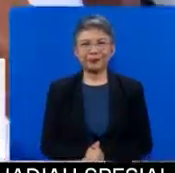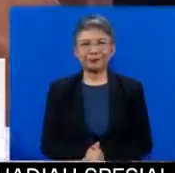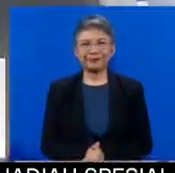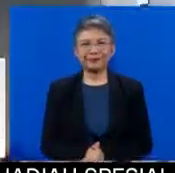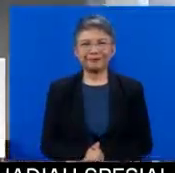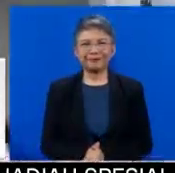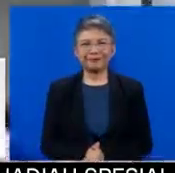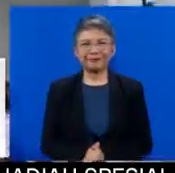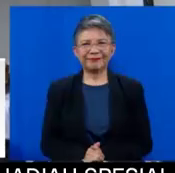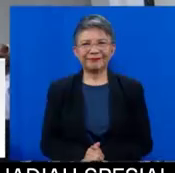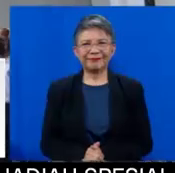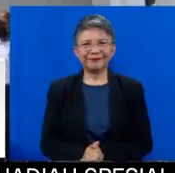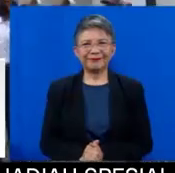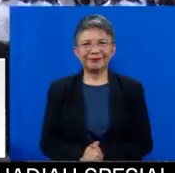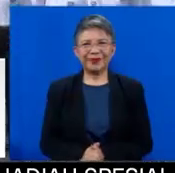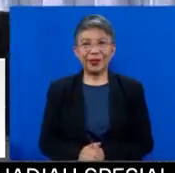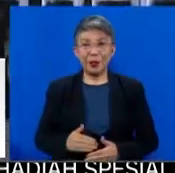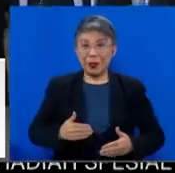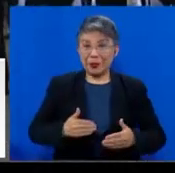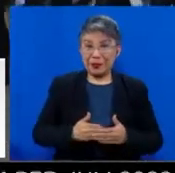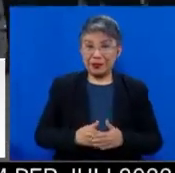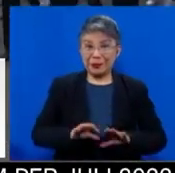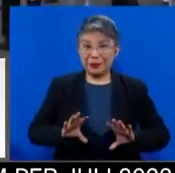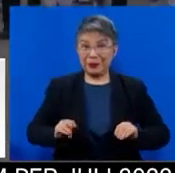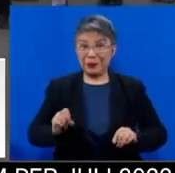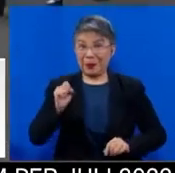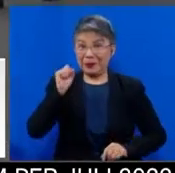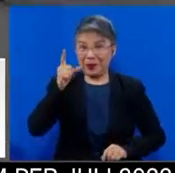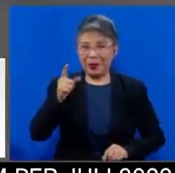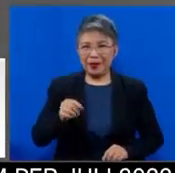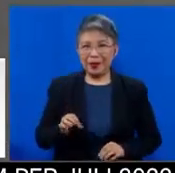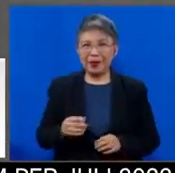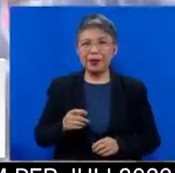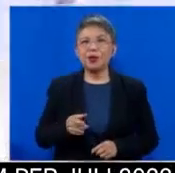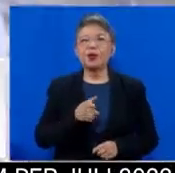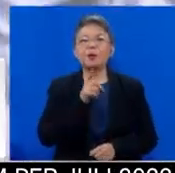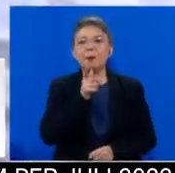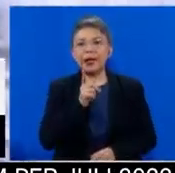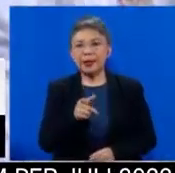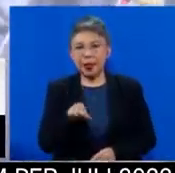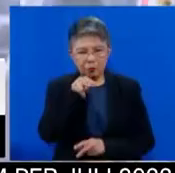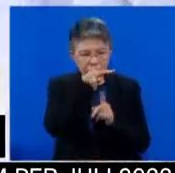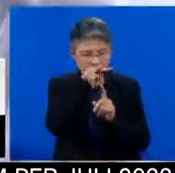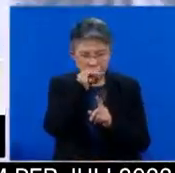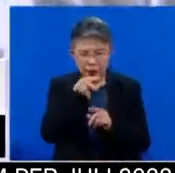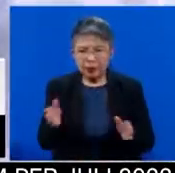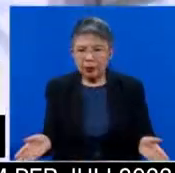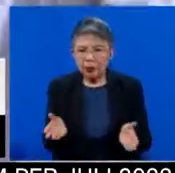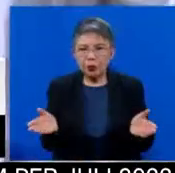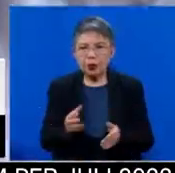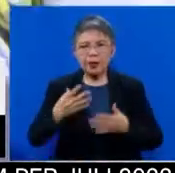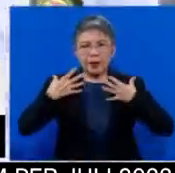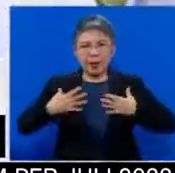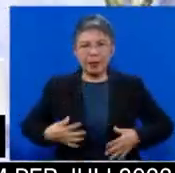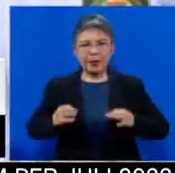Bisa. Hingga menjelang tugas utamanya, pembina juga terus memonitor dan memotivasi kesiapan fisik